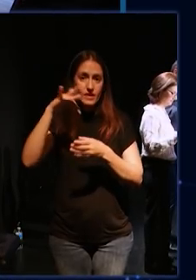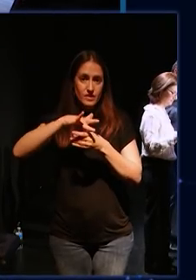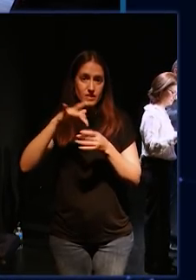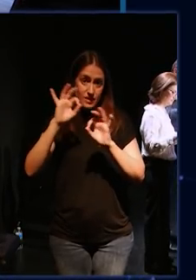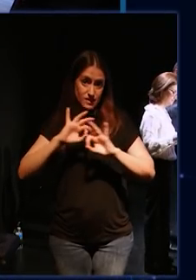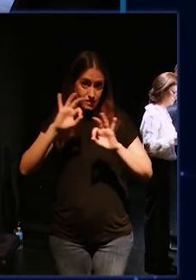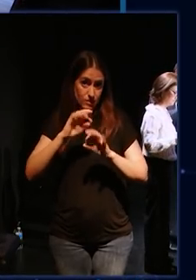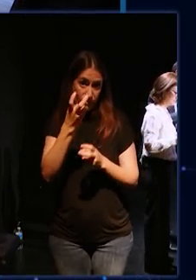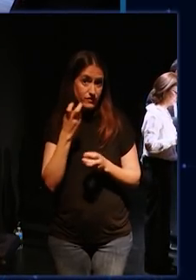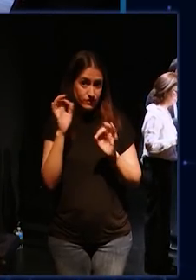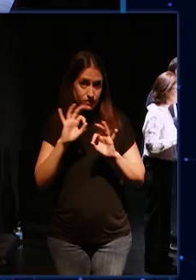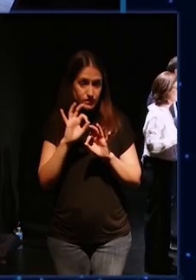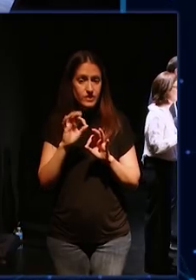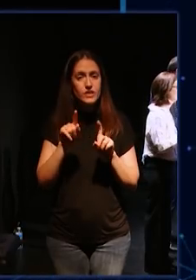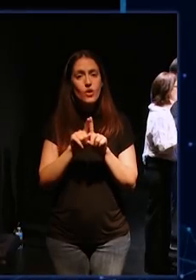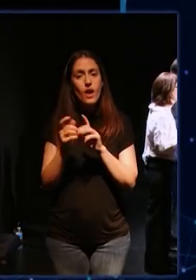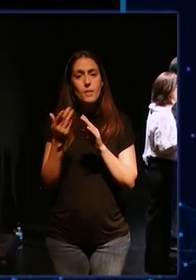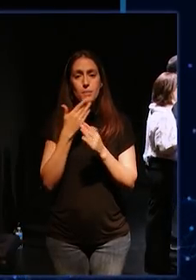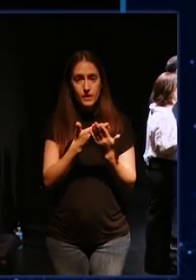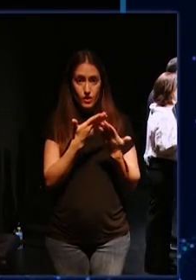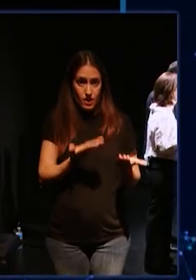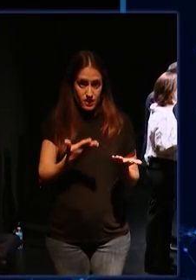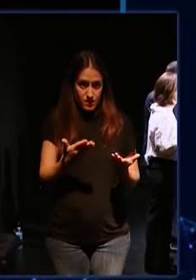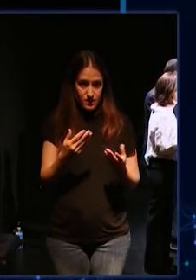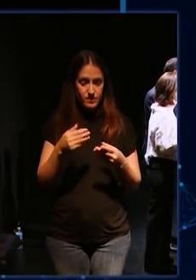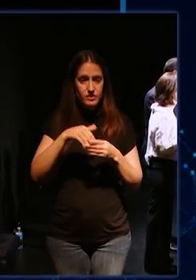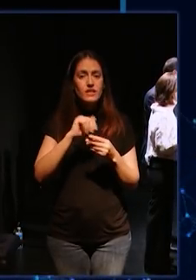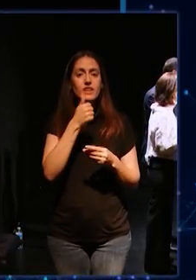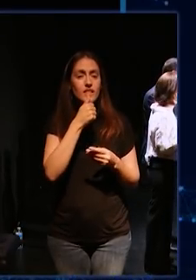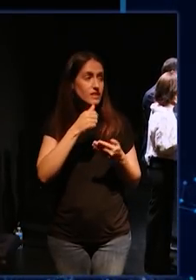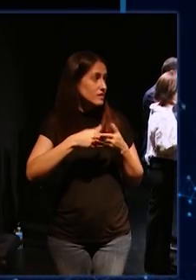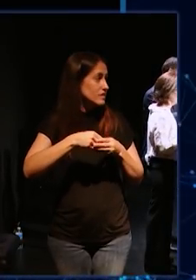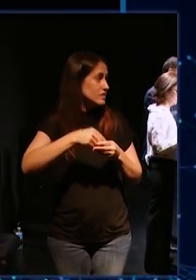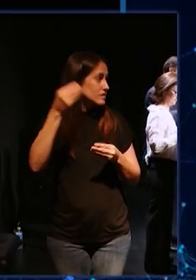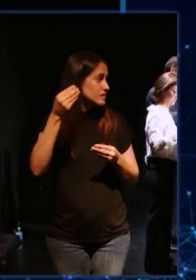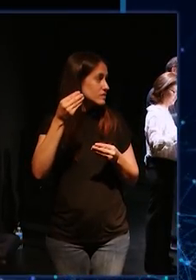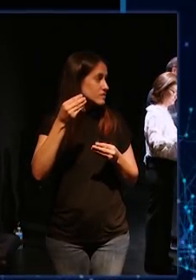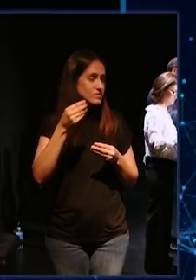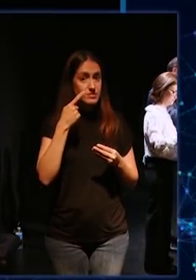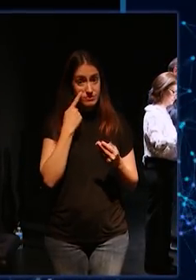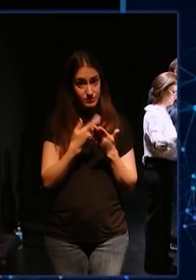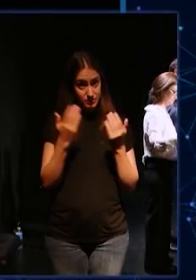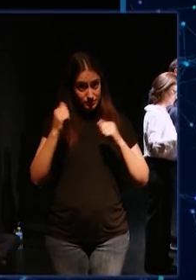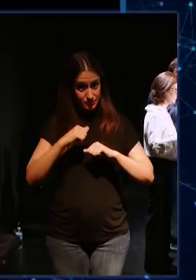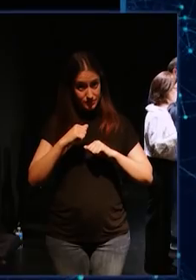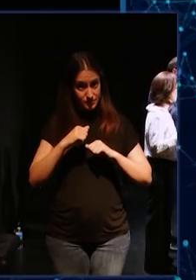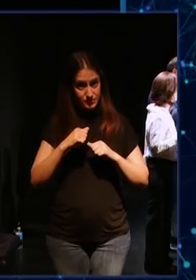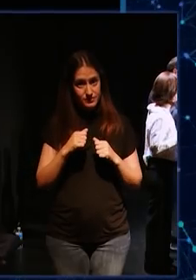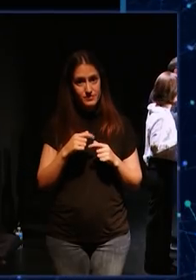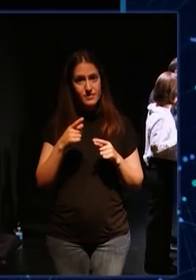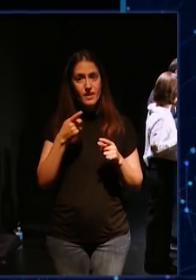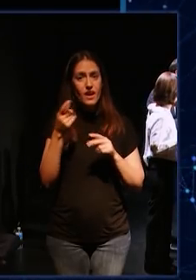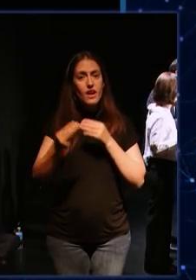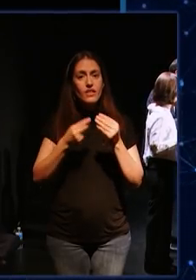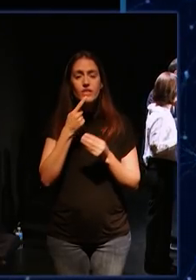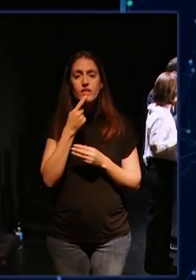que la fes abans de començar el debat. Així que, Vera Cruz, si et sembla bé, aquesta porra que ha fet la Vera Cruz